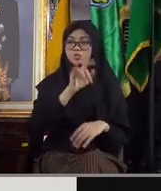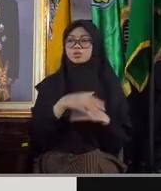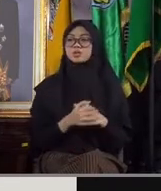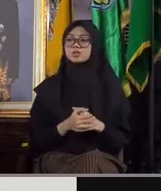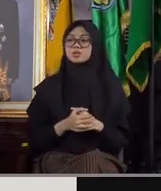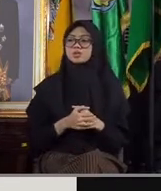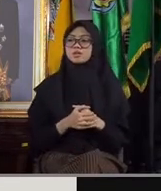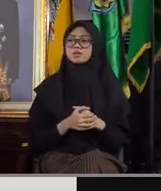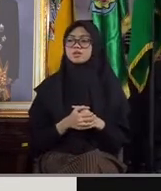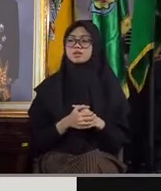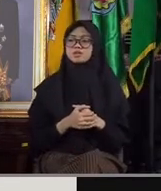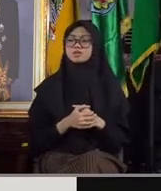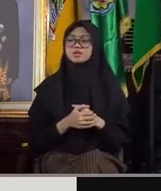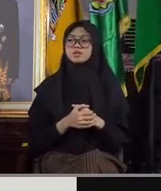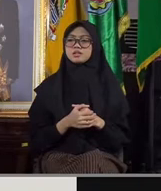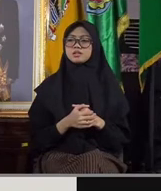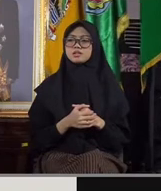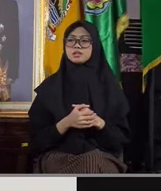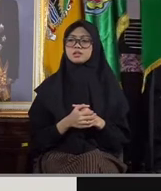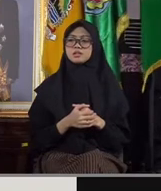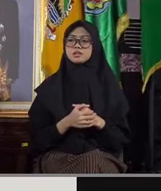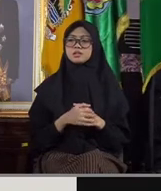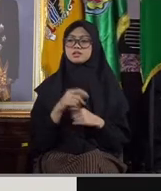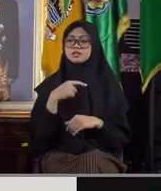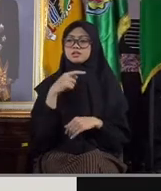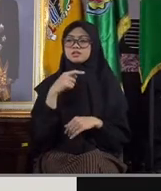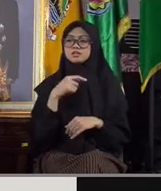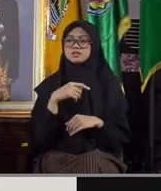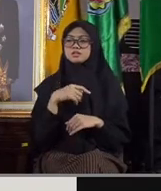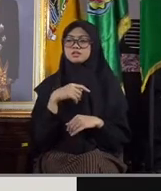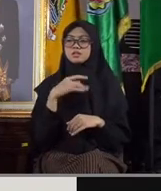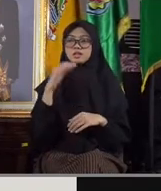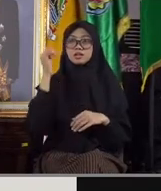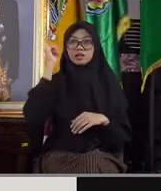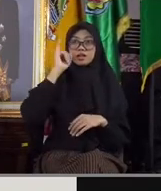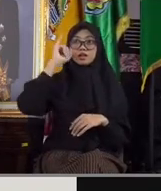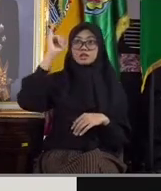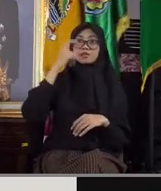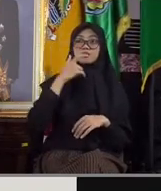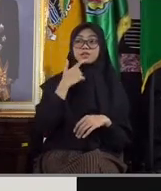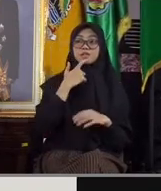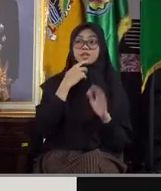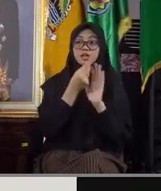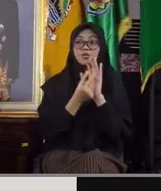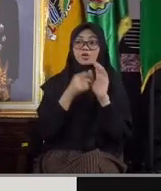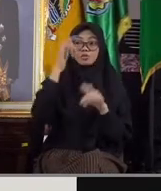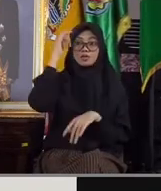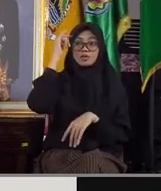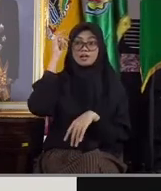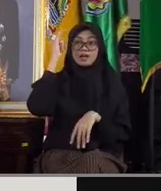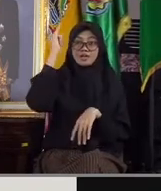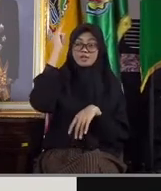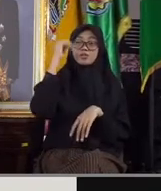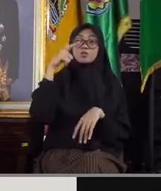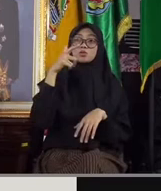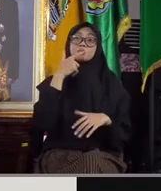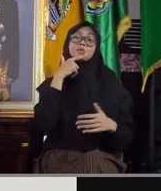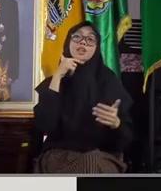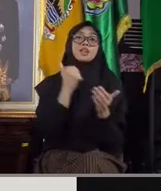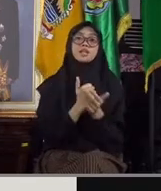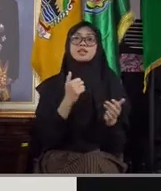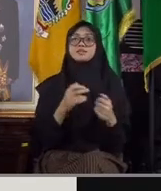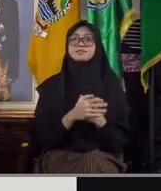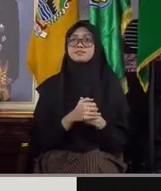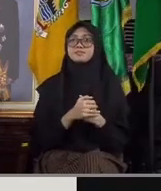mencari bentukan-bentukan baru. Dan saya menemukan bahwa kreativitas dan ekonomi kreatif itu menjadi satu lahan yang cukup